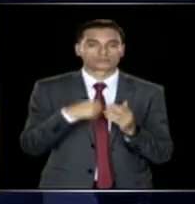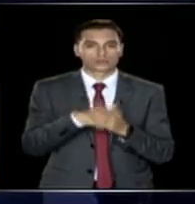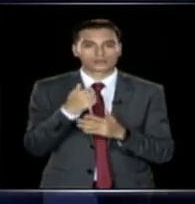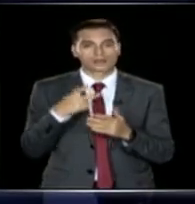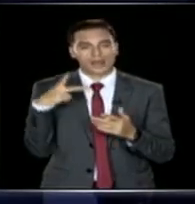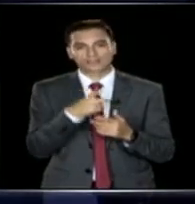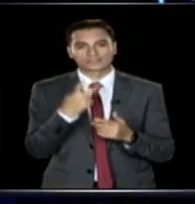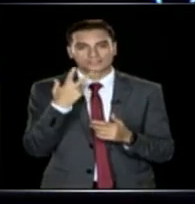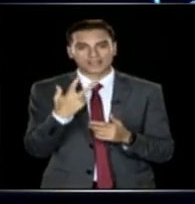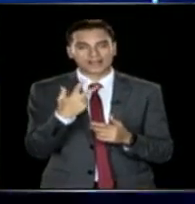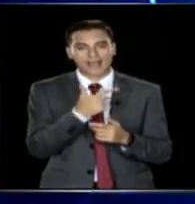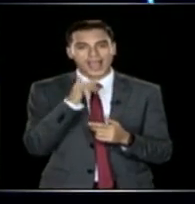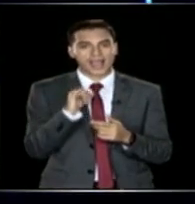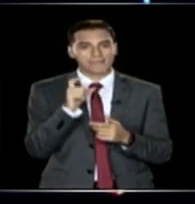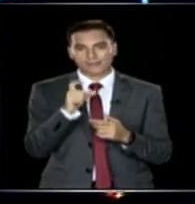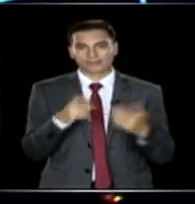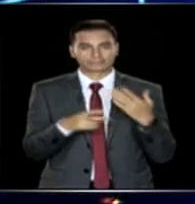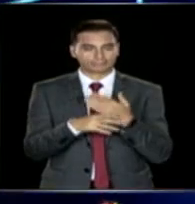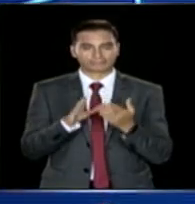عليك أيمن.